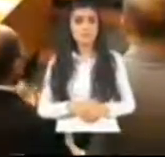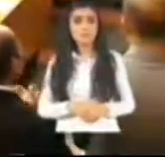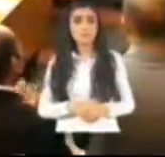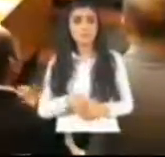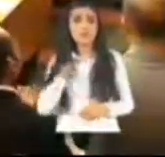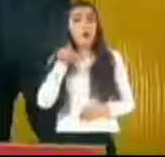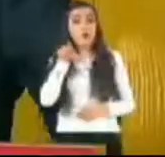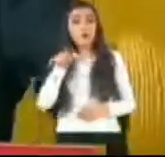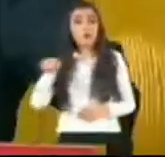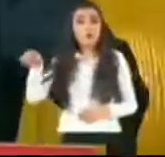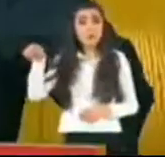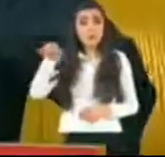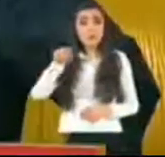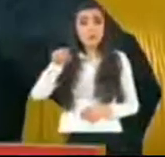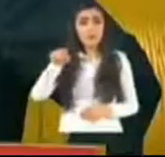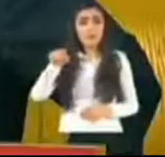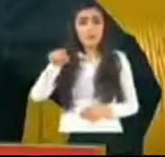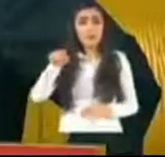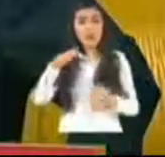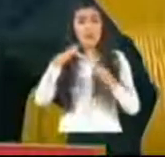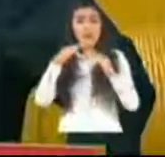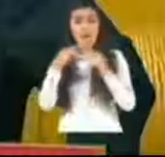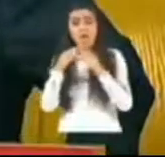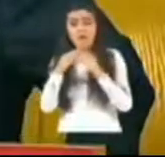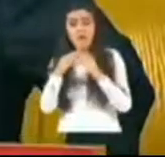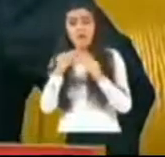Onlara mı barınacak ev,